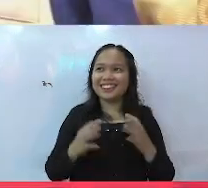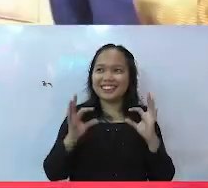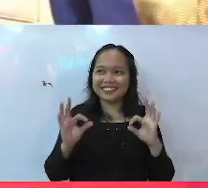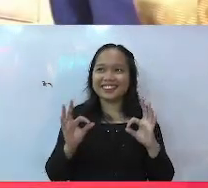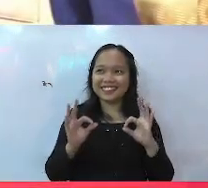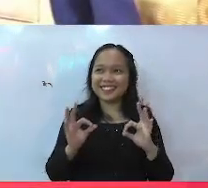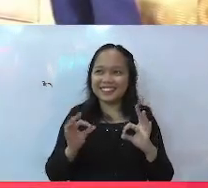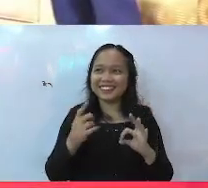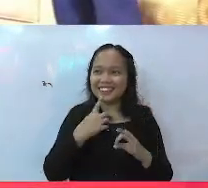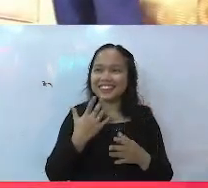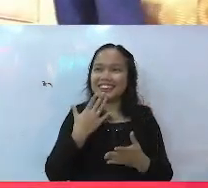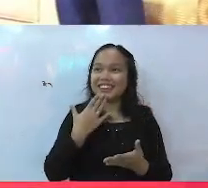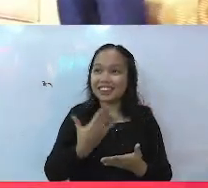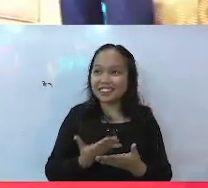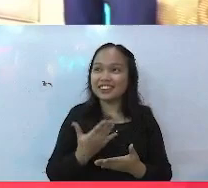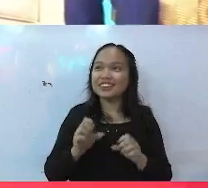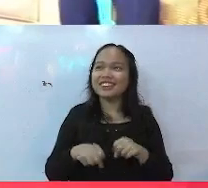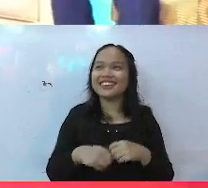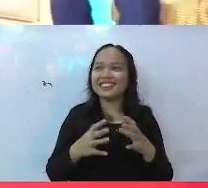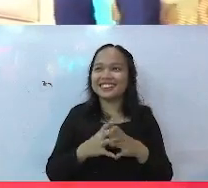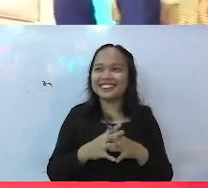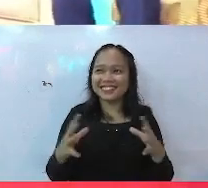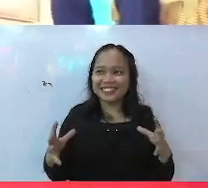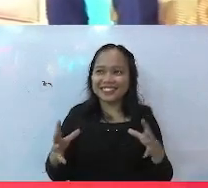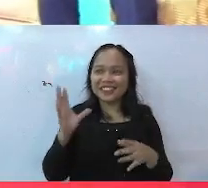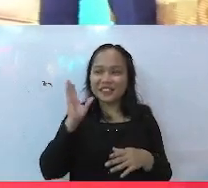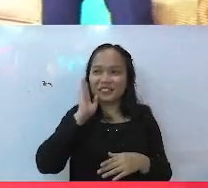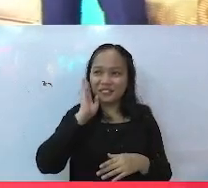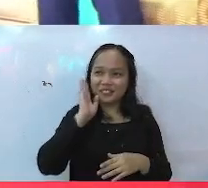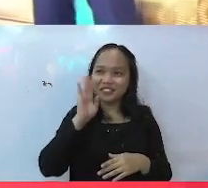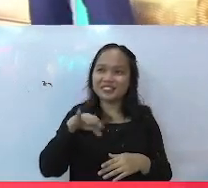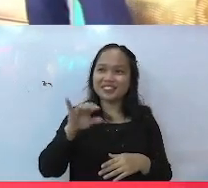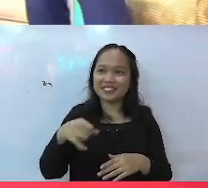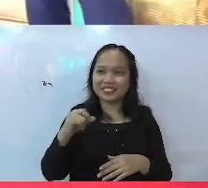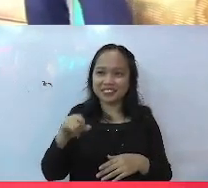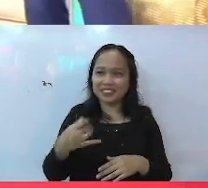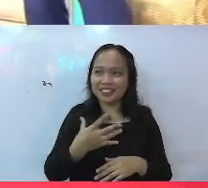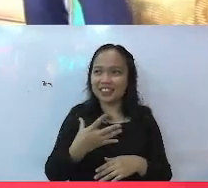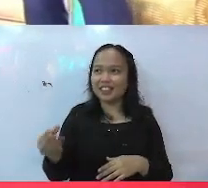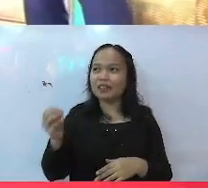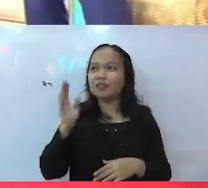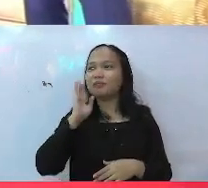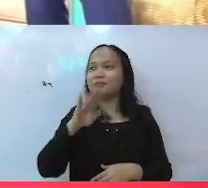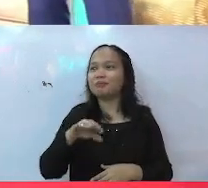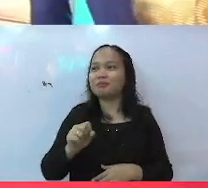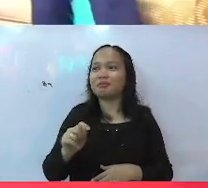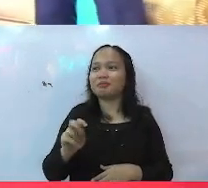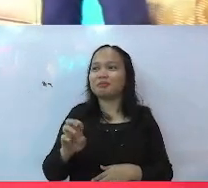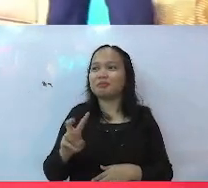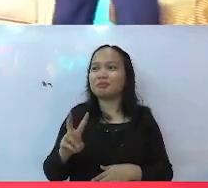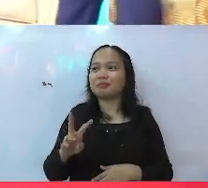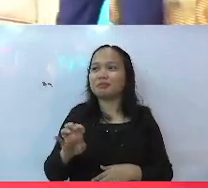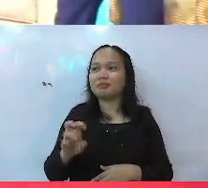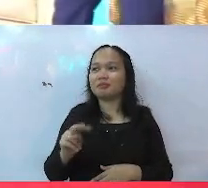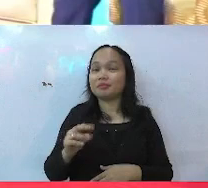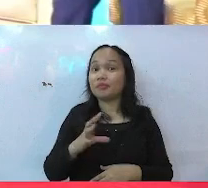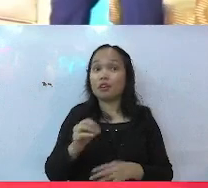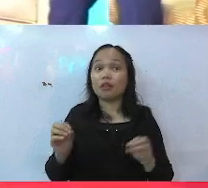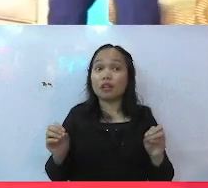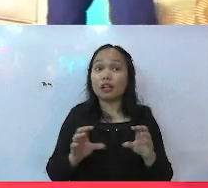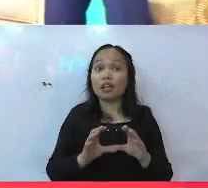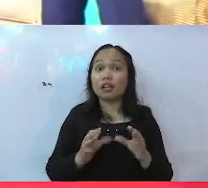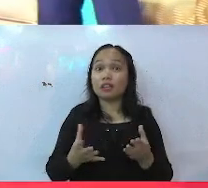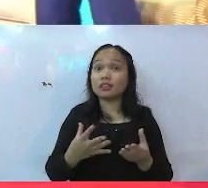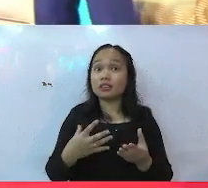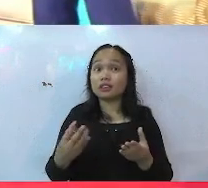Okay maraming maraming maraming salamat brother JJ brother Stephen at hindi lang ngayon walang klase bukas wala ring